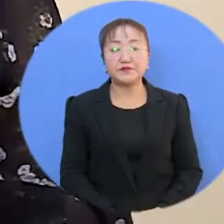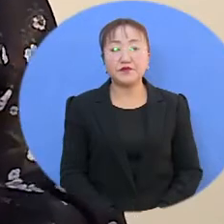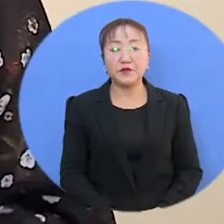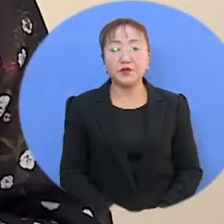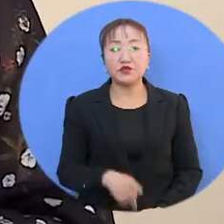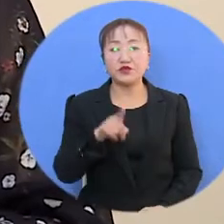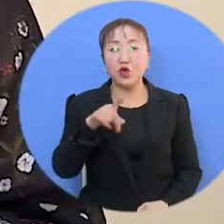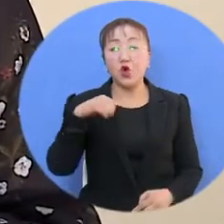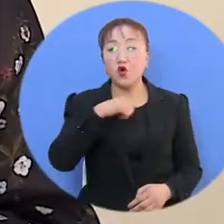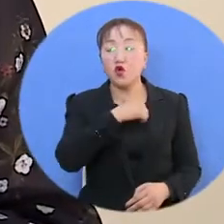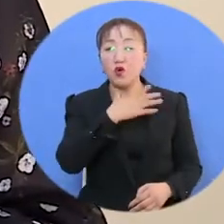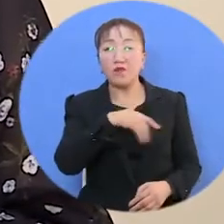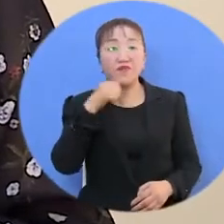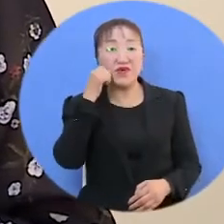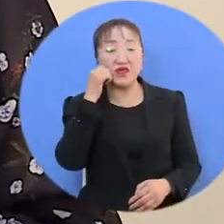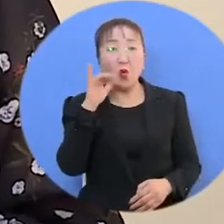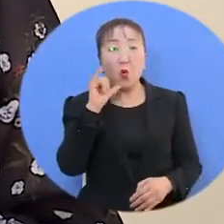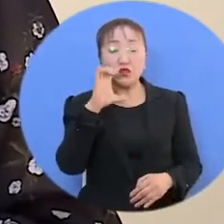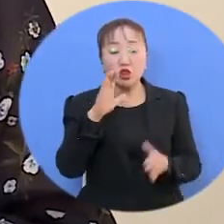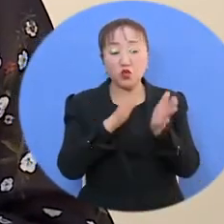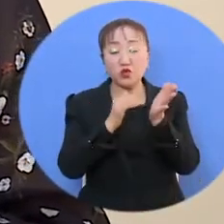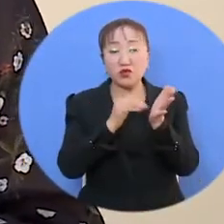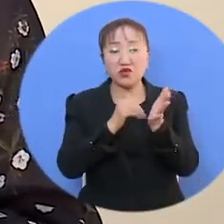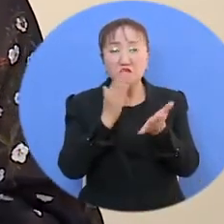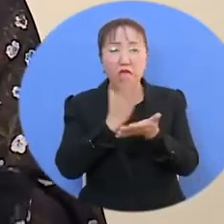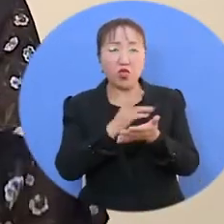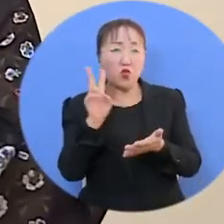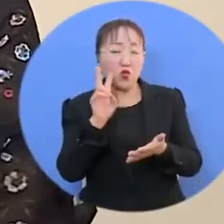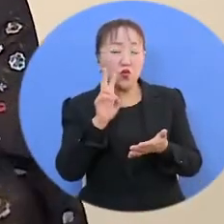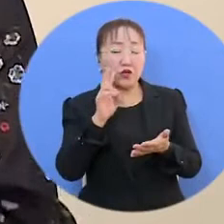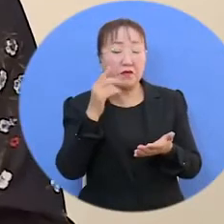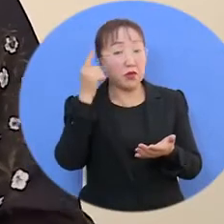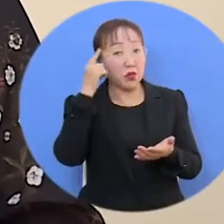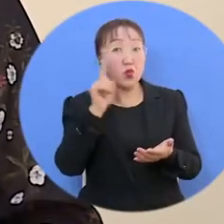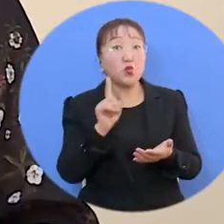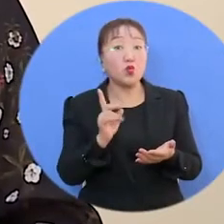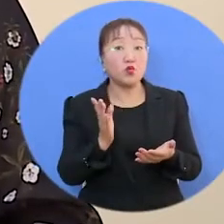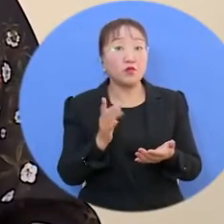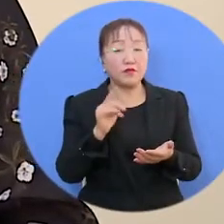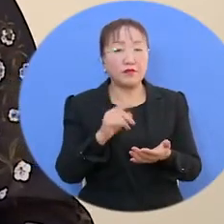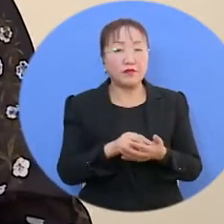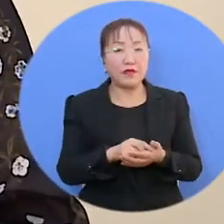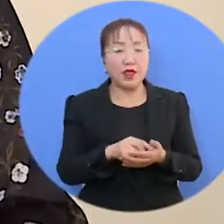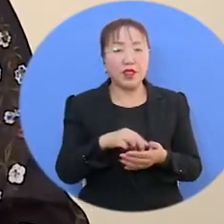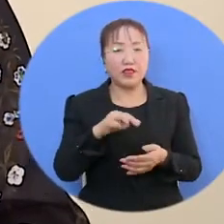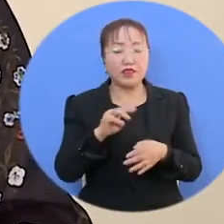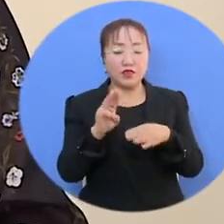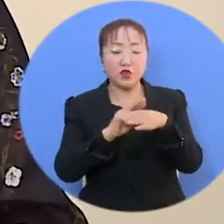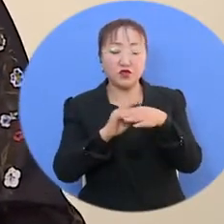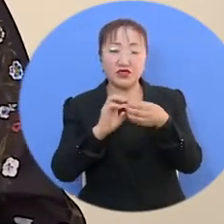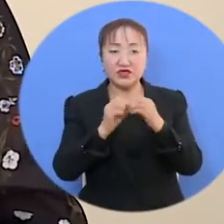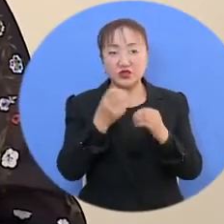Хүүхдүүд чи өөрөөхөө бие махбодод ус дутагдаж байгааг мэдгүй. Ус чамд дутагдаж байна уу үгүй гэдгийг дараагийн жижигэн